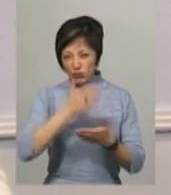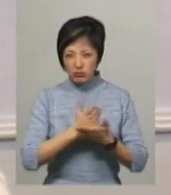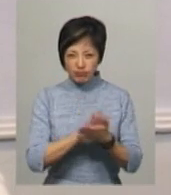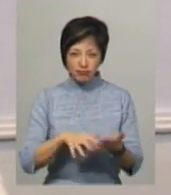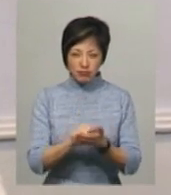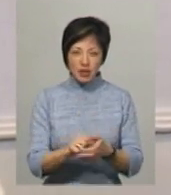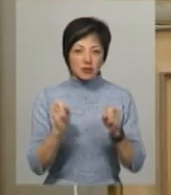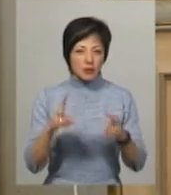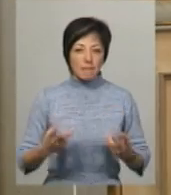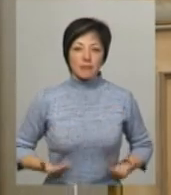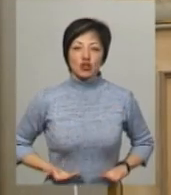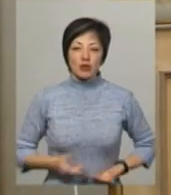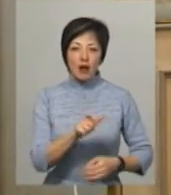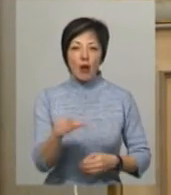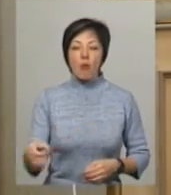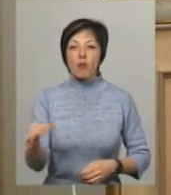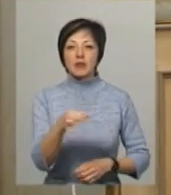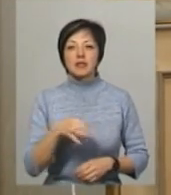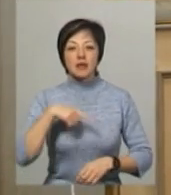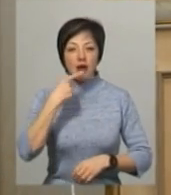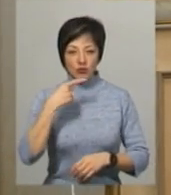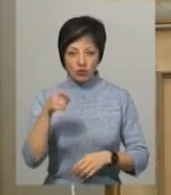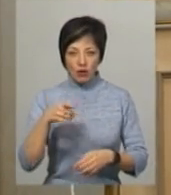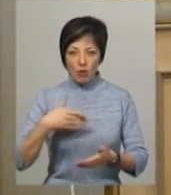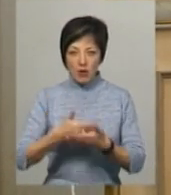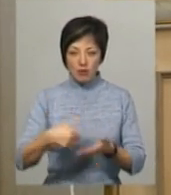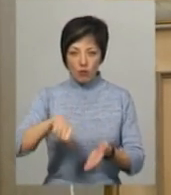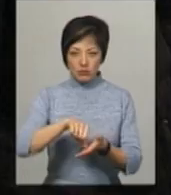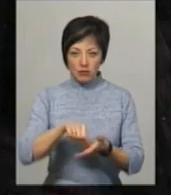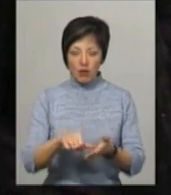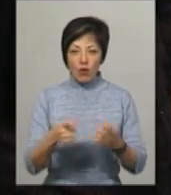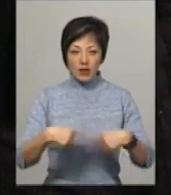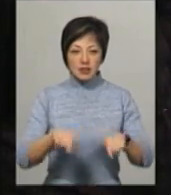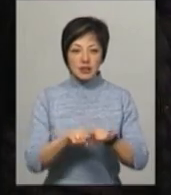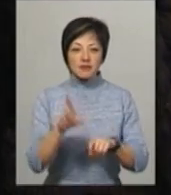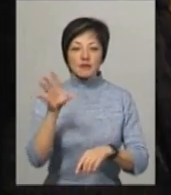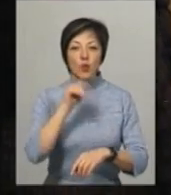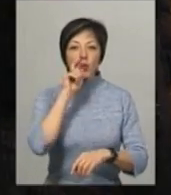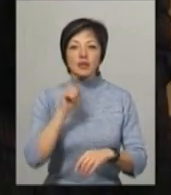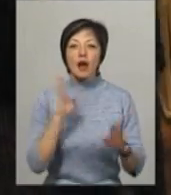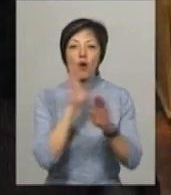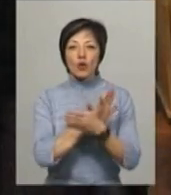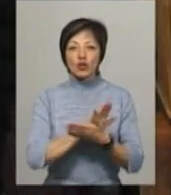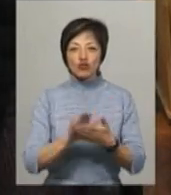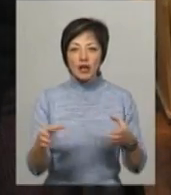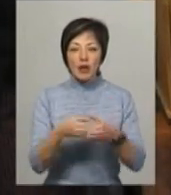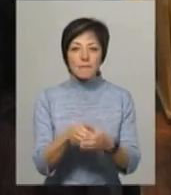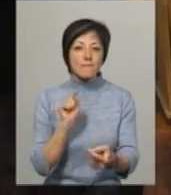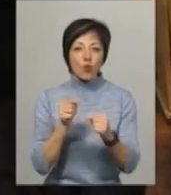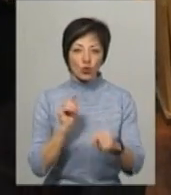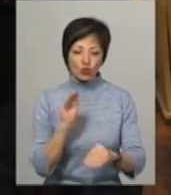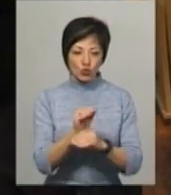загрожує безпеці жителів Хмельниччини. За словами представниці цієї ж громадської організації Тетяни Виговської, «Всеукраїнська екологічна ліга» проти